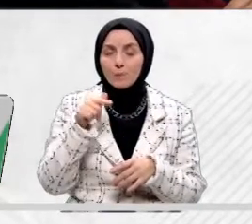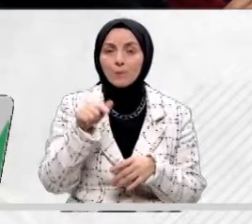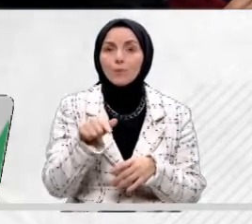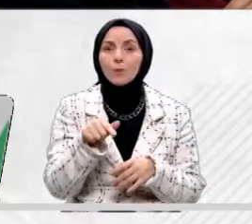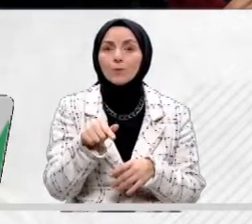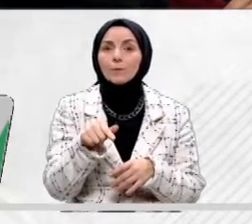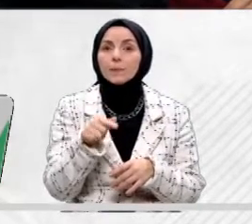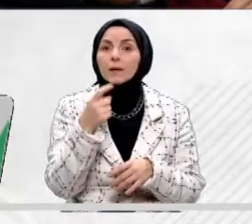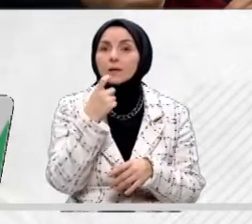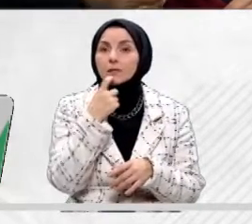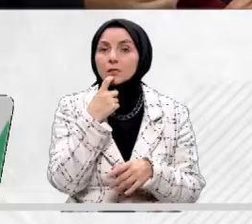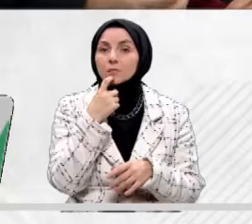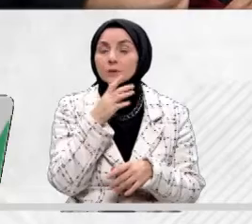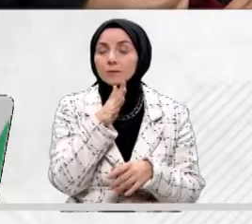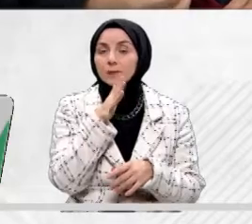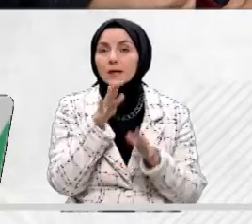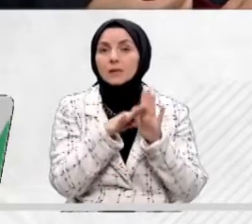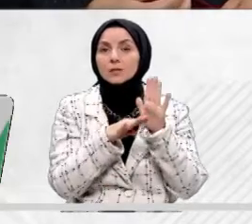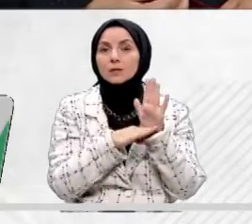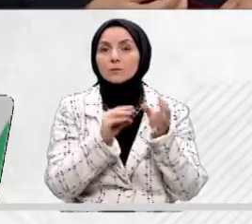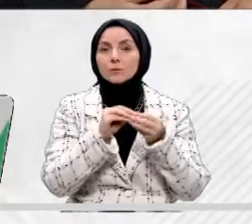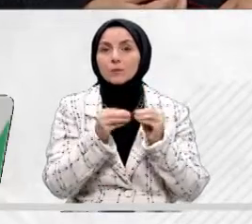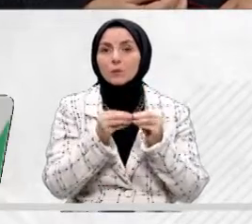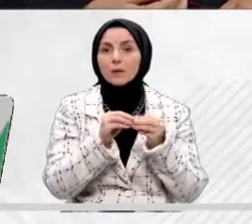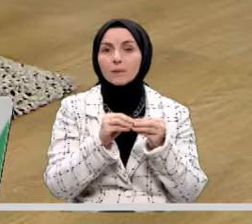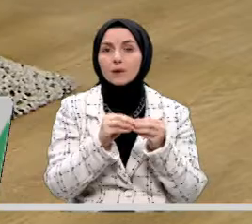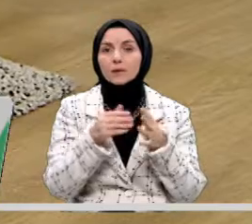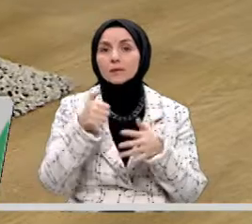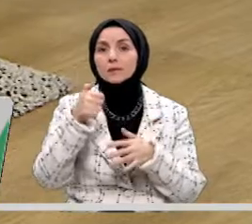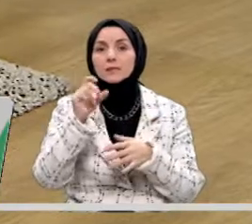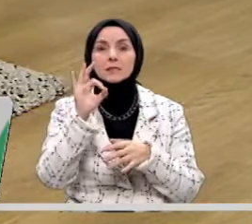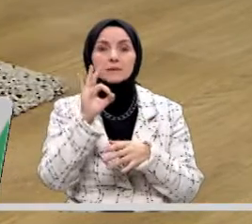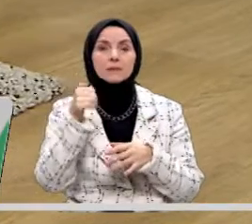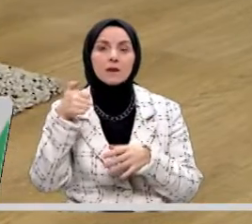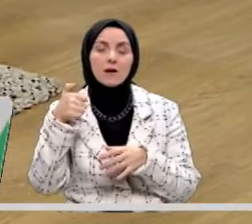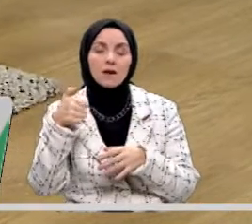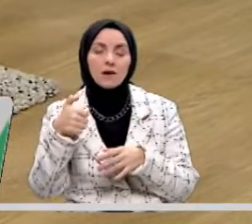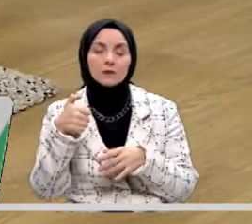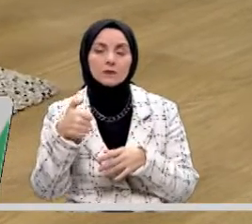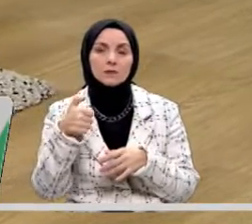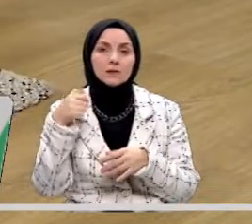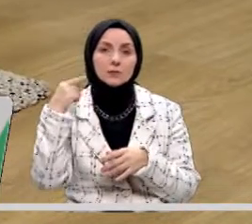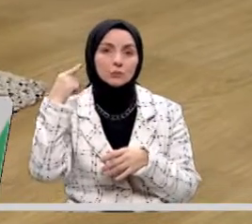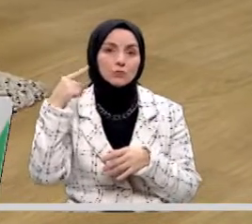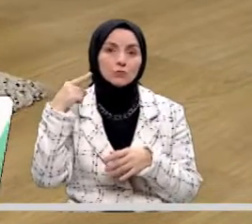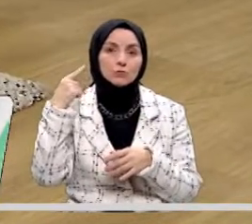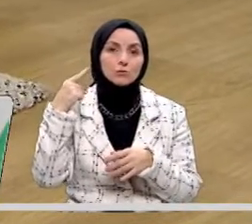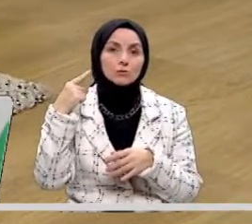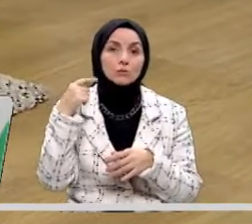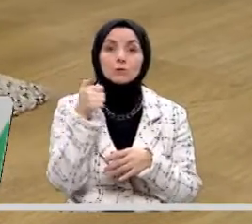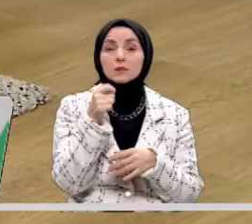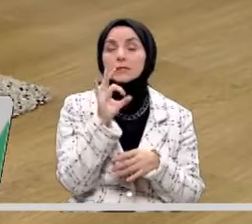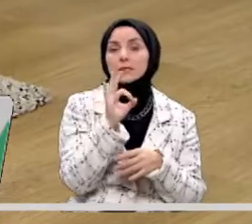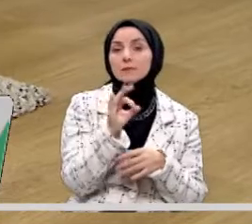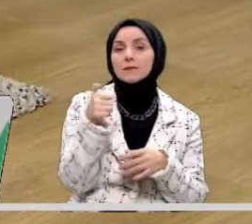yaşadığımız problemlerin kaynağı dönüyoruz 0-6'ya takılıyoruz 6 da kim anne baba Eğer Çocuğunuzu